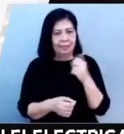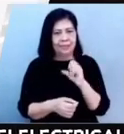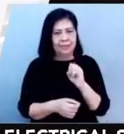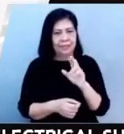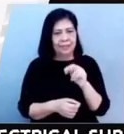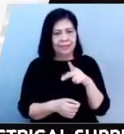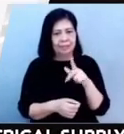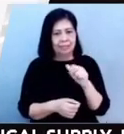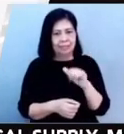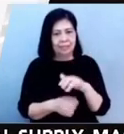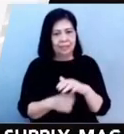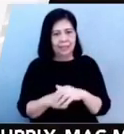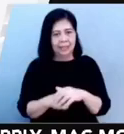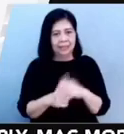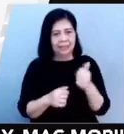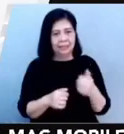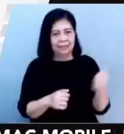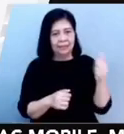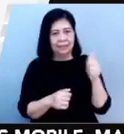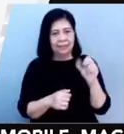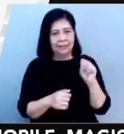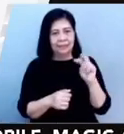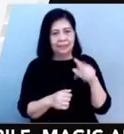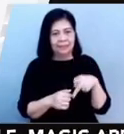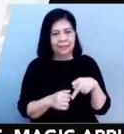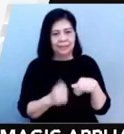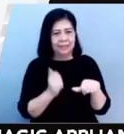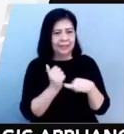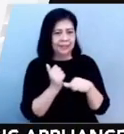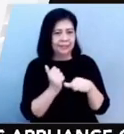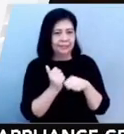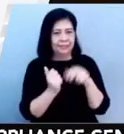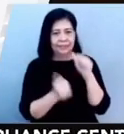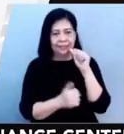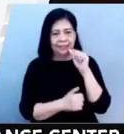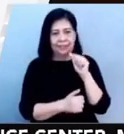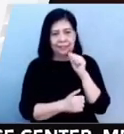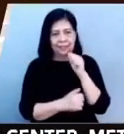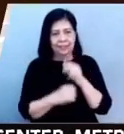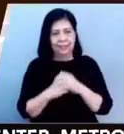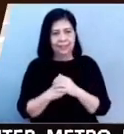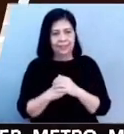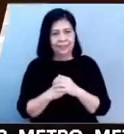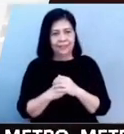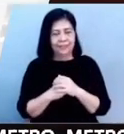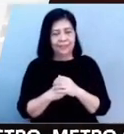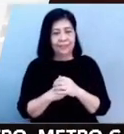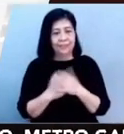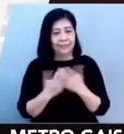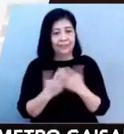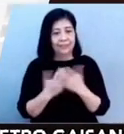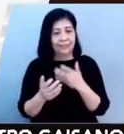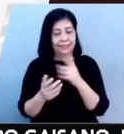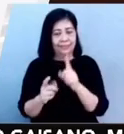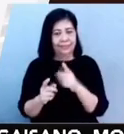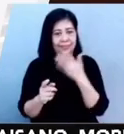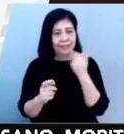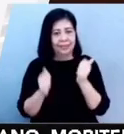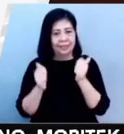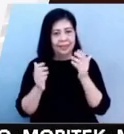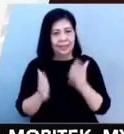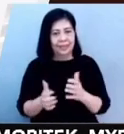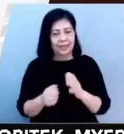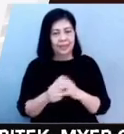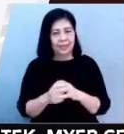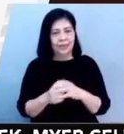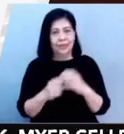Public Affairs Senior Assistant Vice President Ange Achenza. Itinanghal lamang isa sa mga Best Actor, si Kapuso